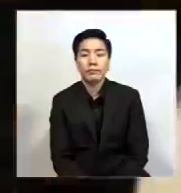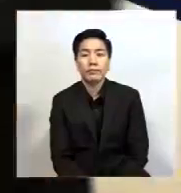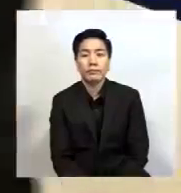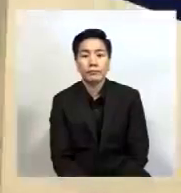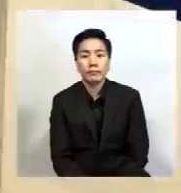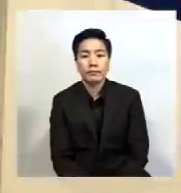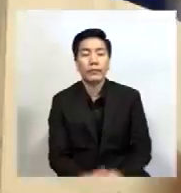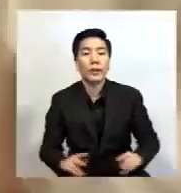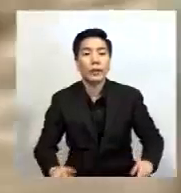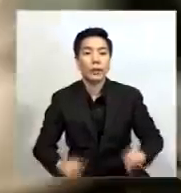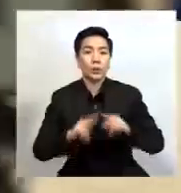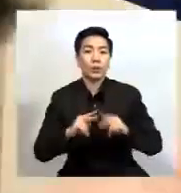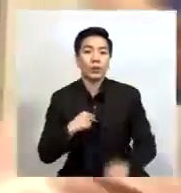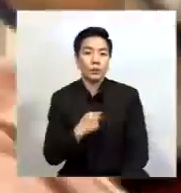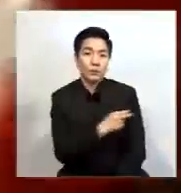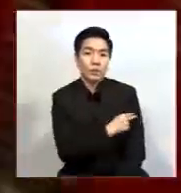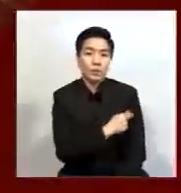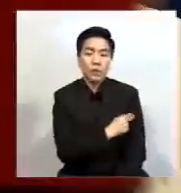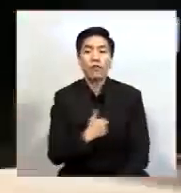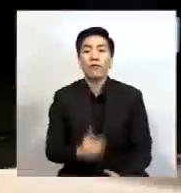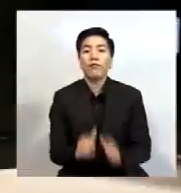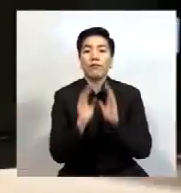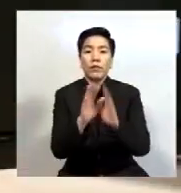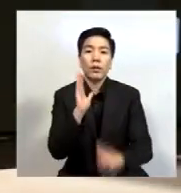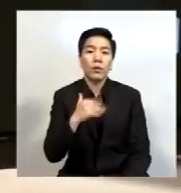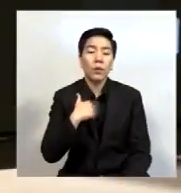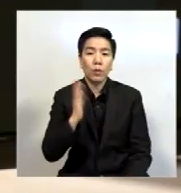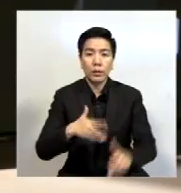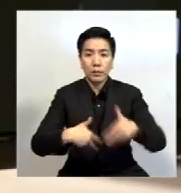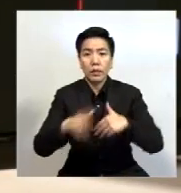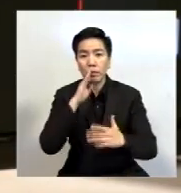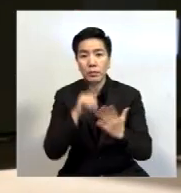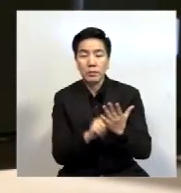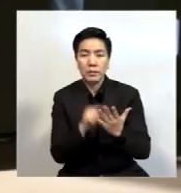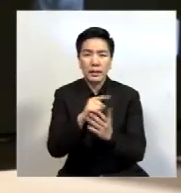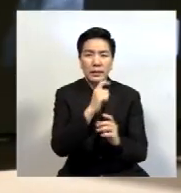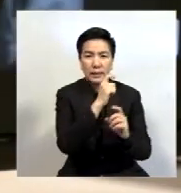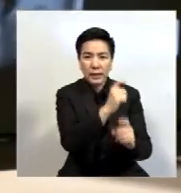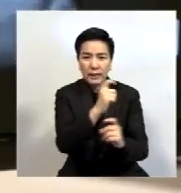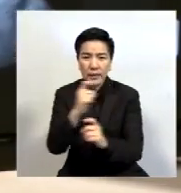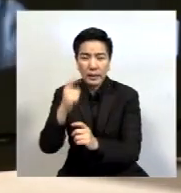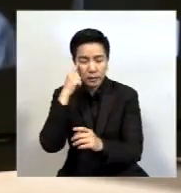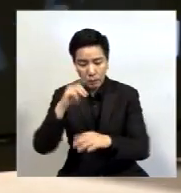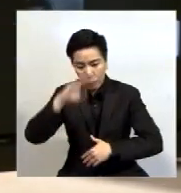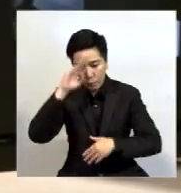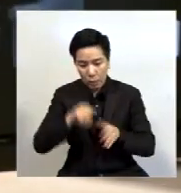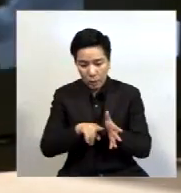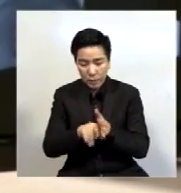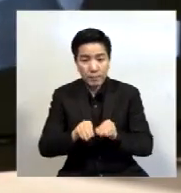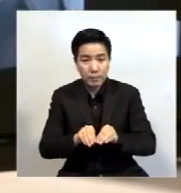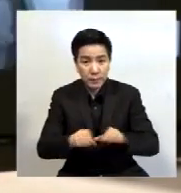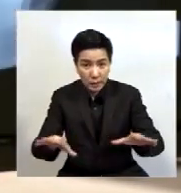นอกจากนี้นะคะทางกระทรวงสาธารณสุขก็ฝากถึงประชาชนถ้าเดินทางไปในพื้นที่เสี่ยงโดยเฉพาะที่มีการระบาดของโ